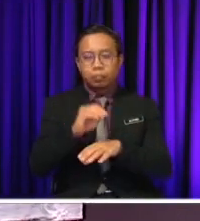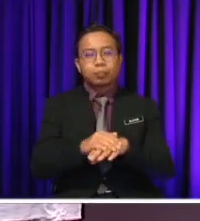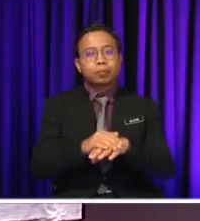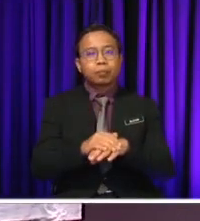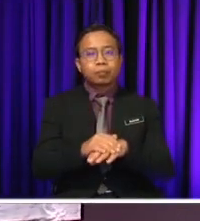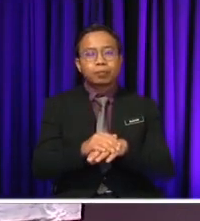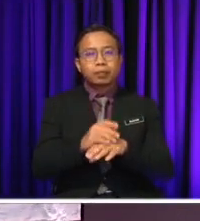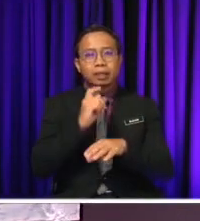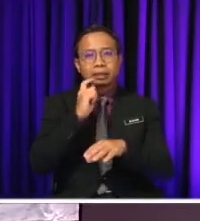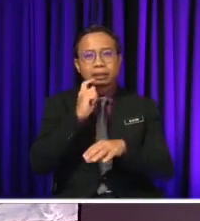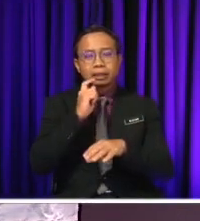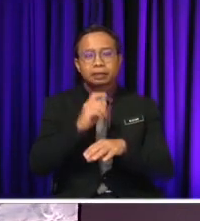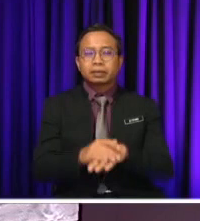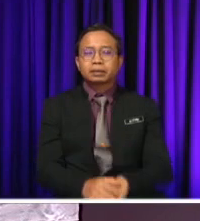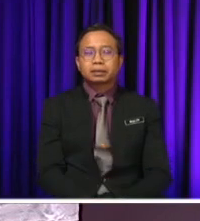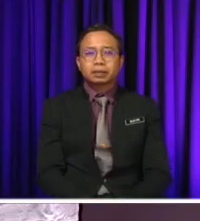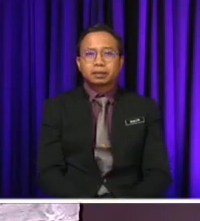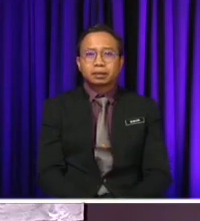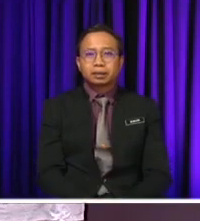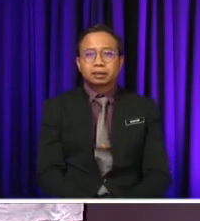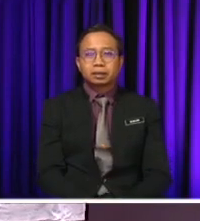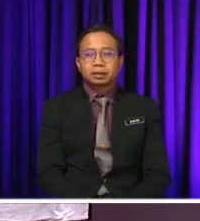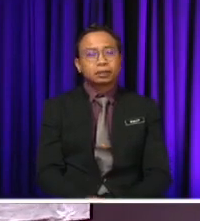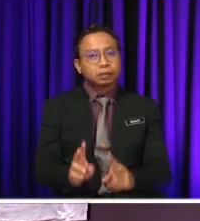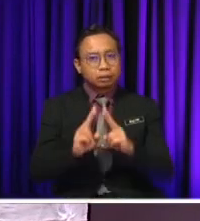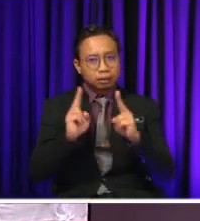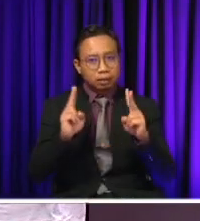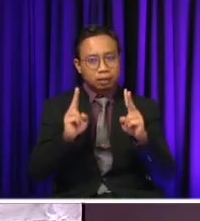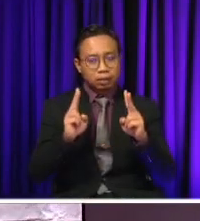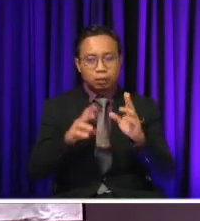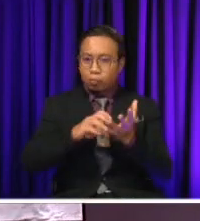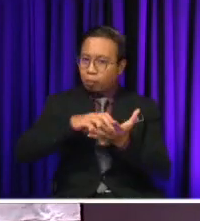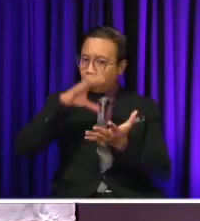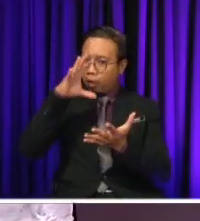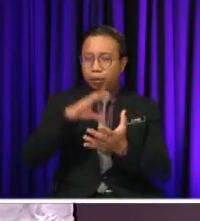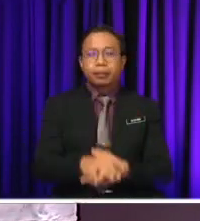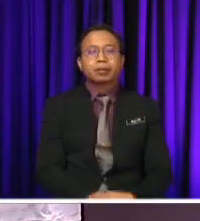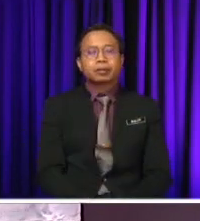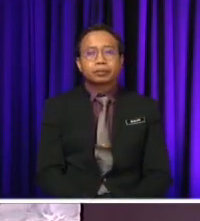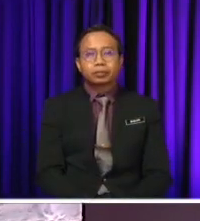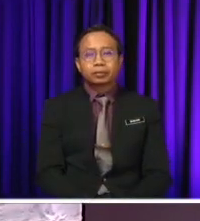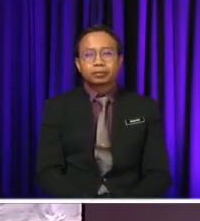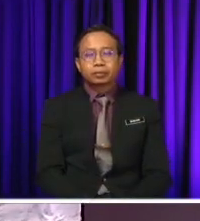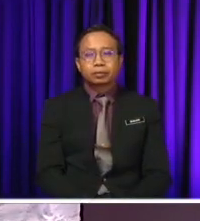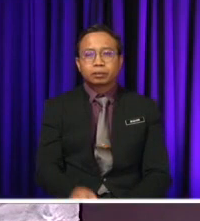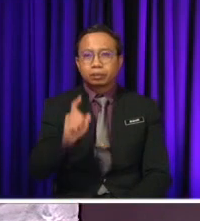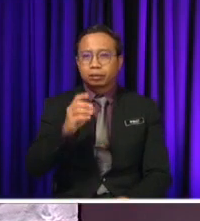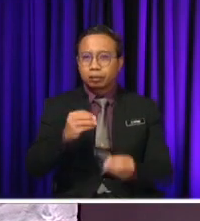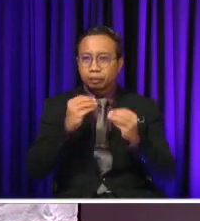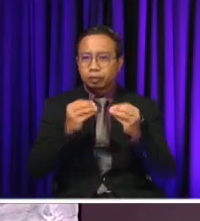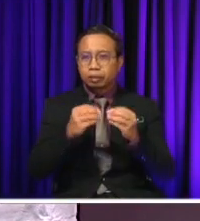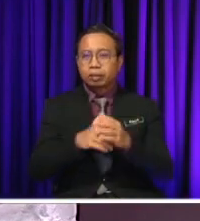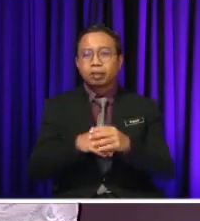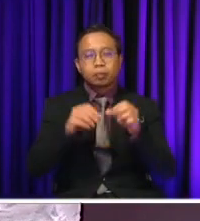itu sangat eksklusif lah memang eksklusif dan mahal satu saya bagi kos dekat sini